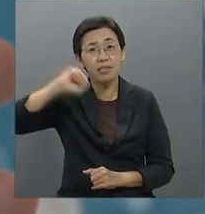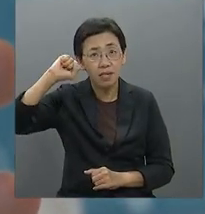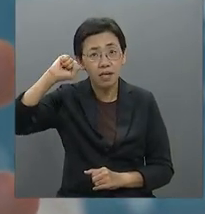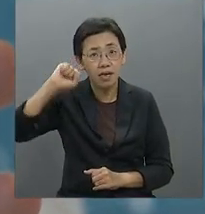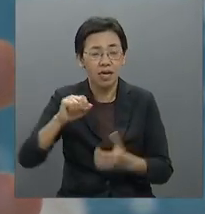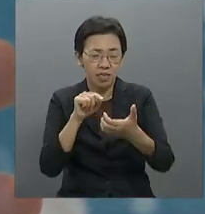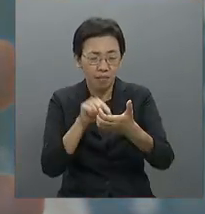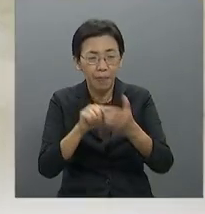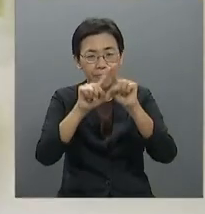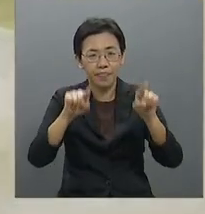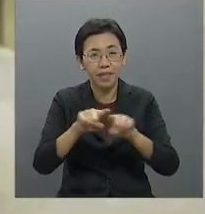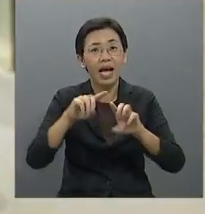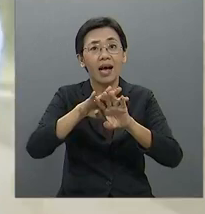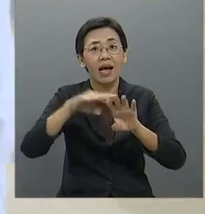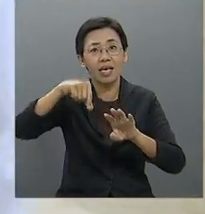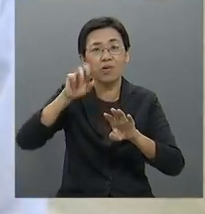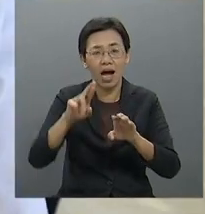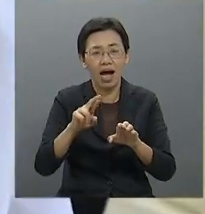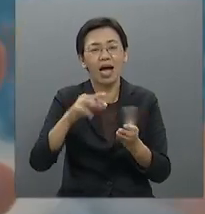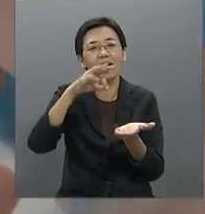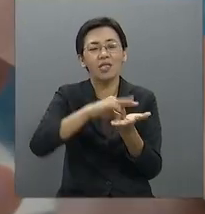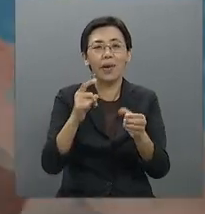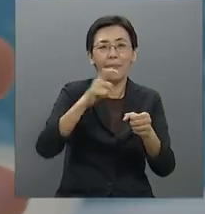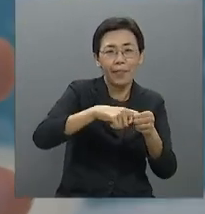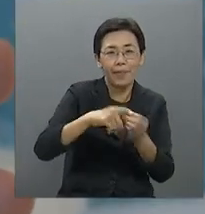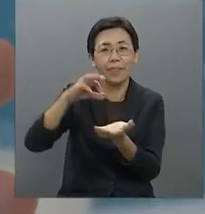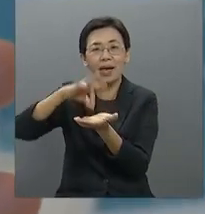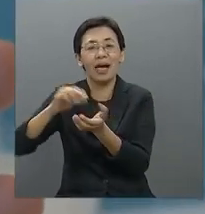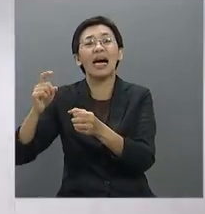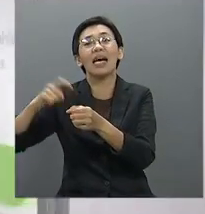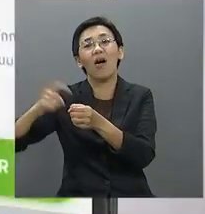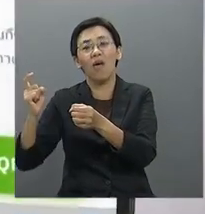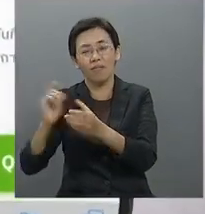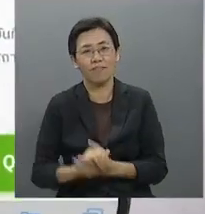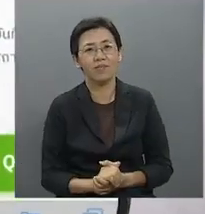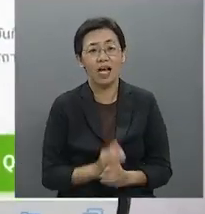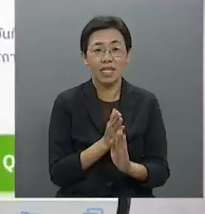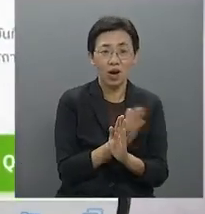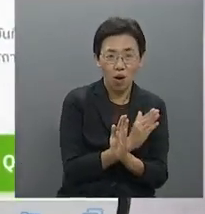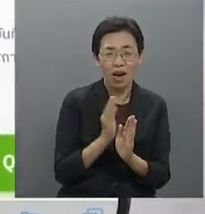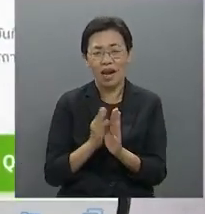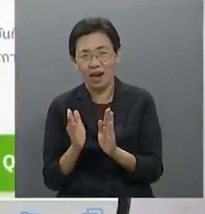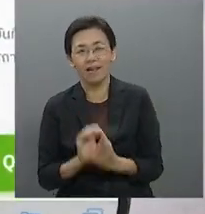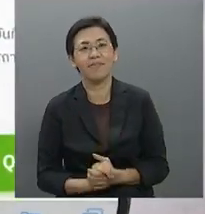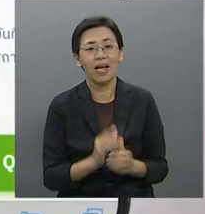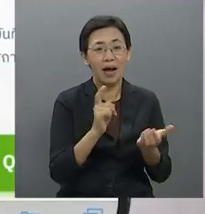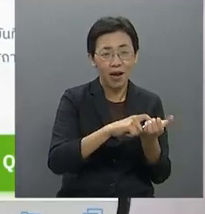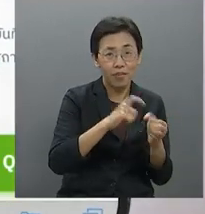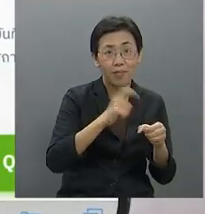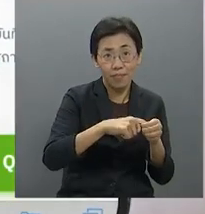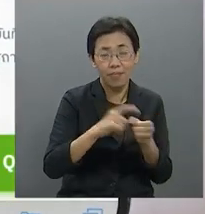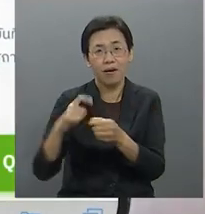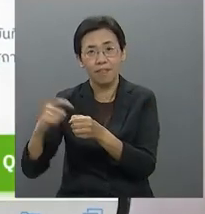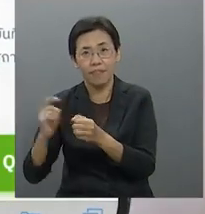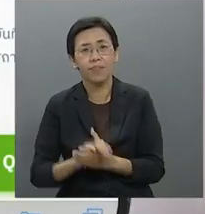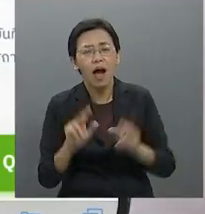Code เพื่อ CheckIn และ Check-Outก่อนและหังเข้ารับบริการโดยสามารถคนหาสถันที่ที่ได้รับก